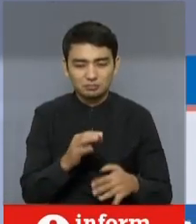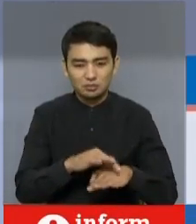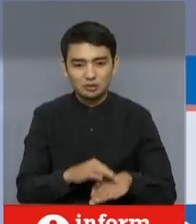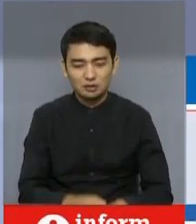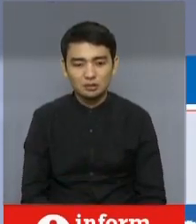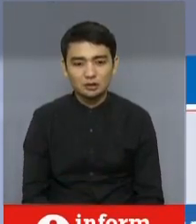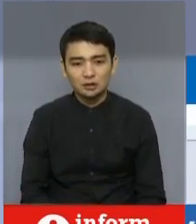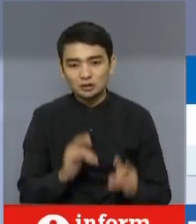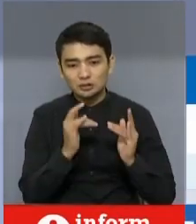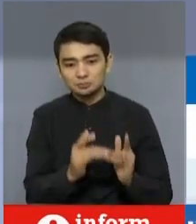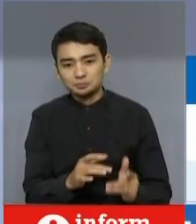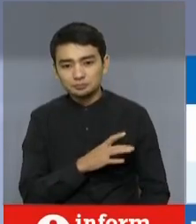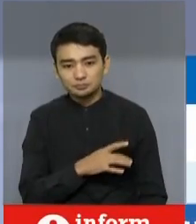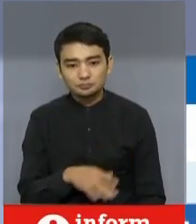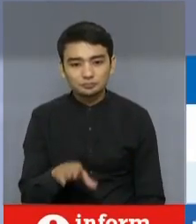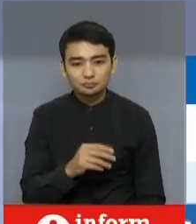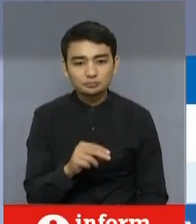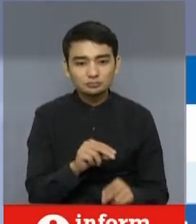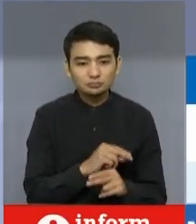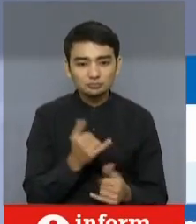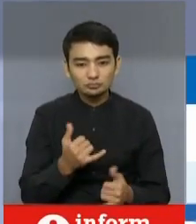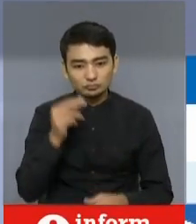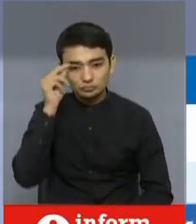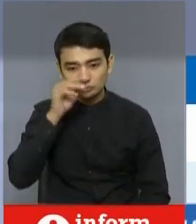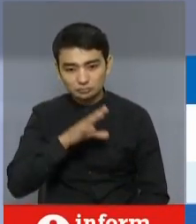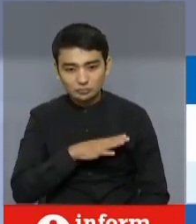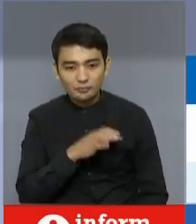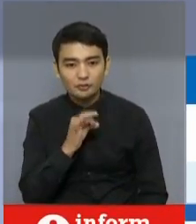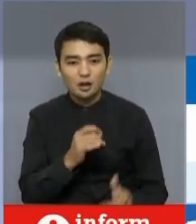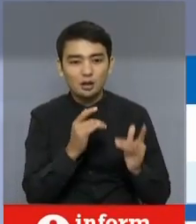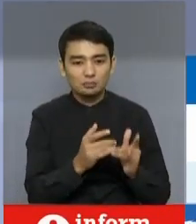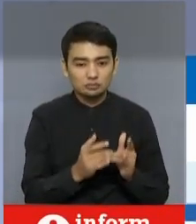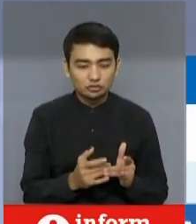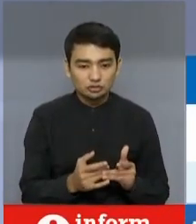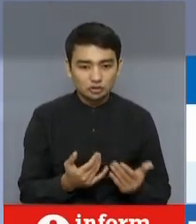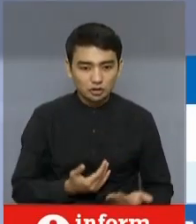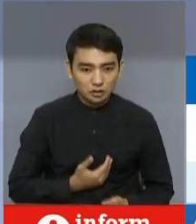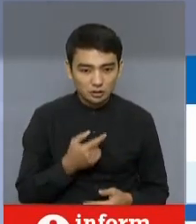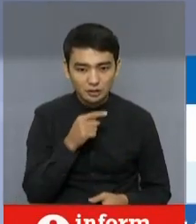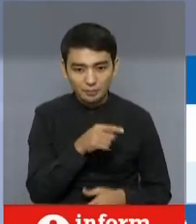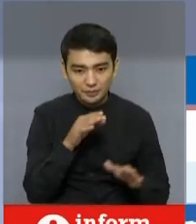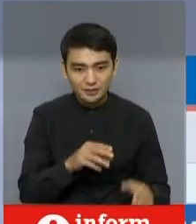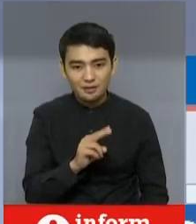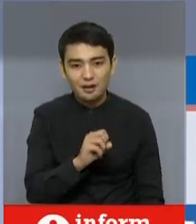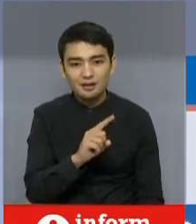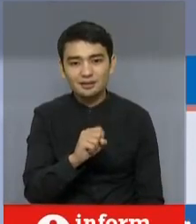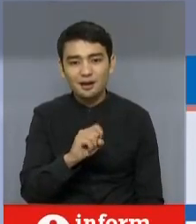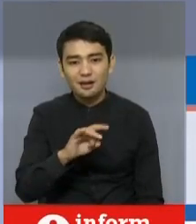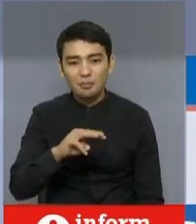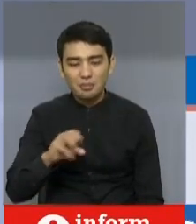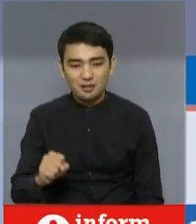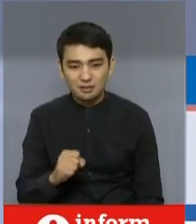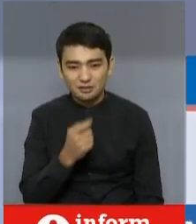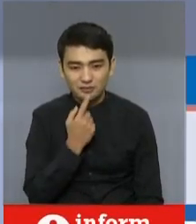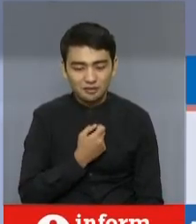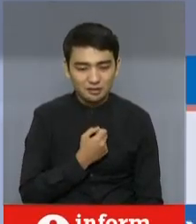потому что они сейчас проходят учебу, также проживают в общей, как бы у них, в казарме.